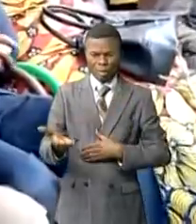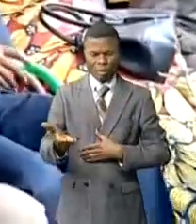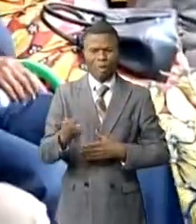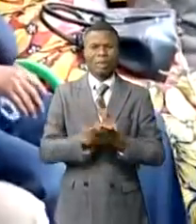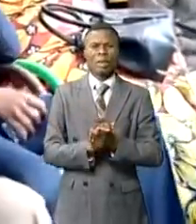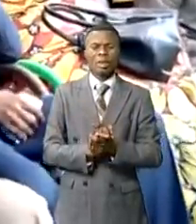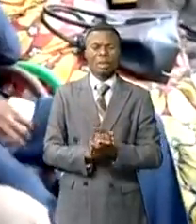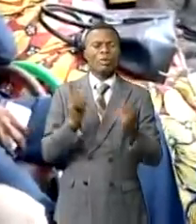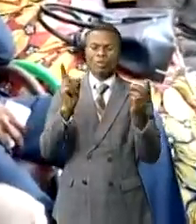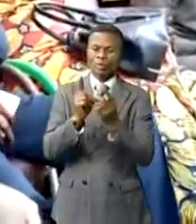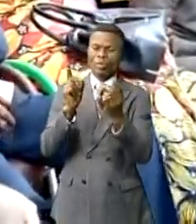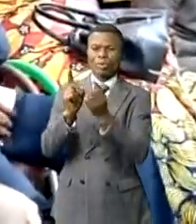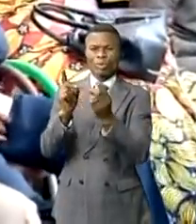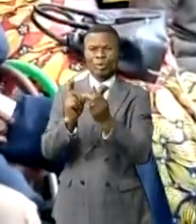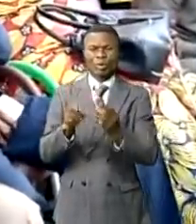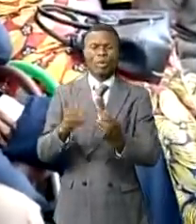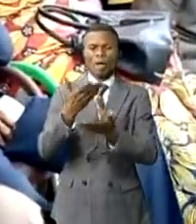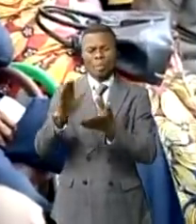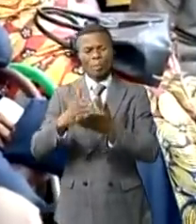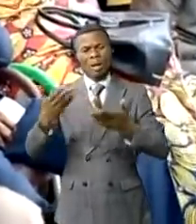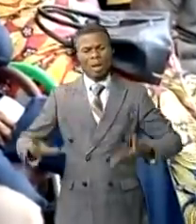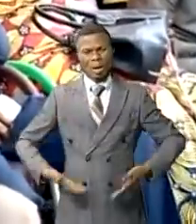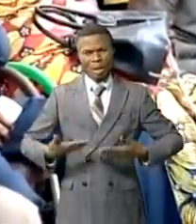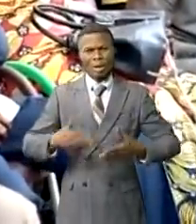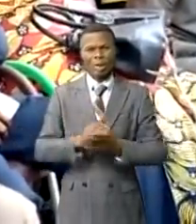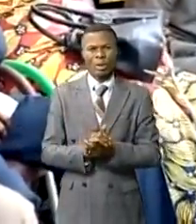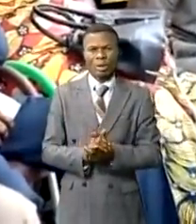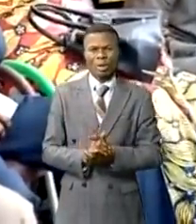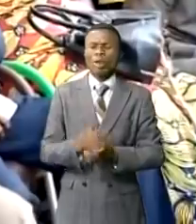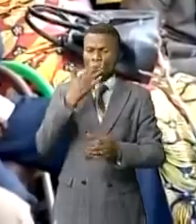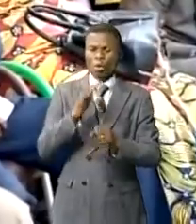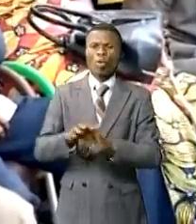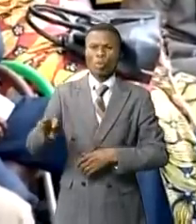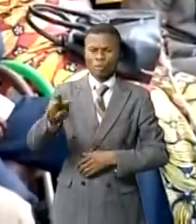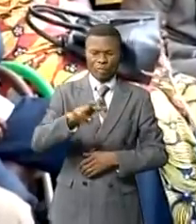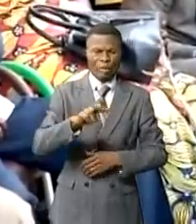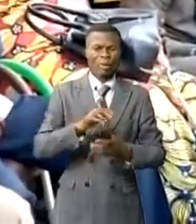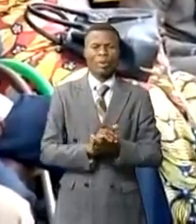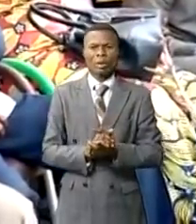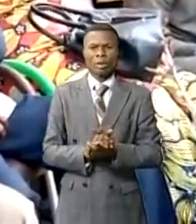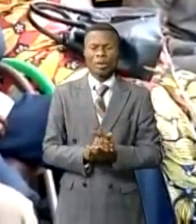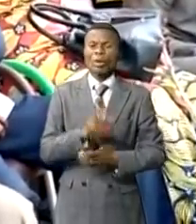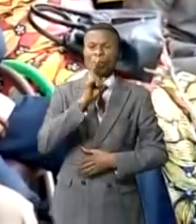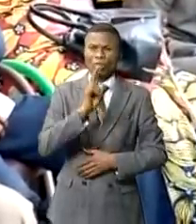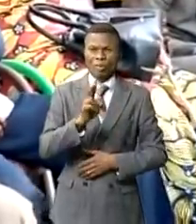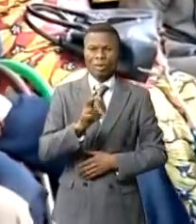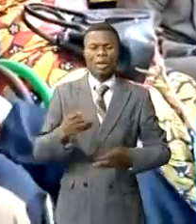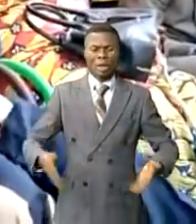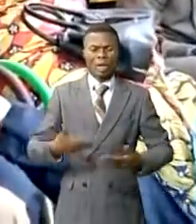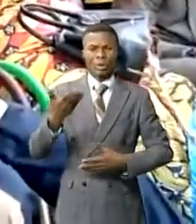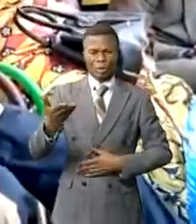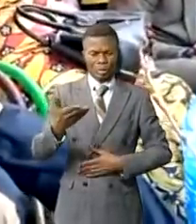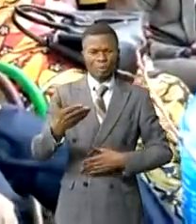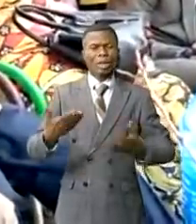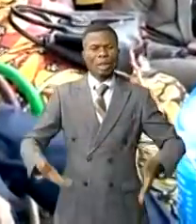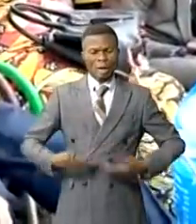qu'on se voit, on partage la joie, on doit se rassurer et évidemment la joie existe. C'est